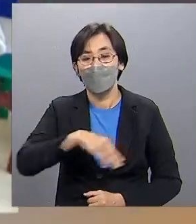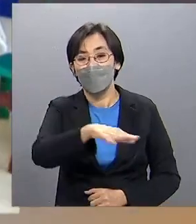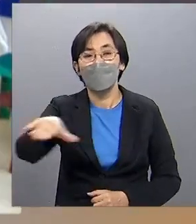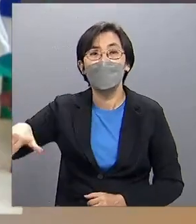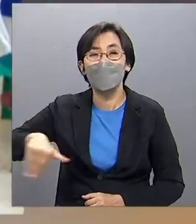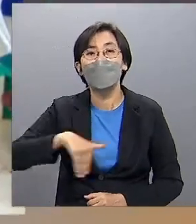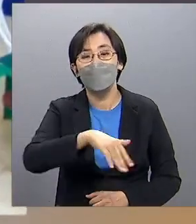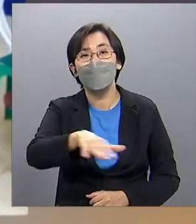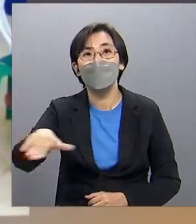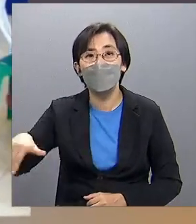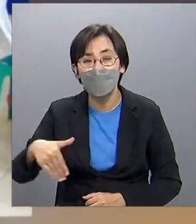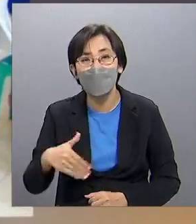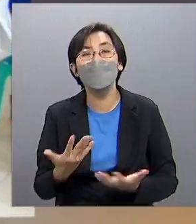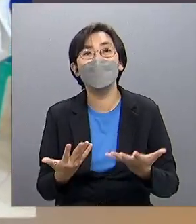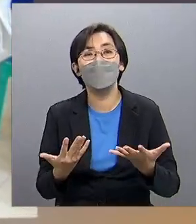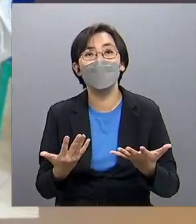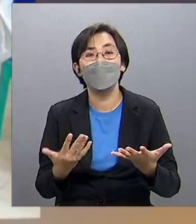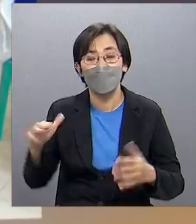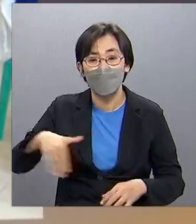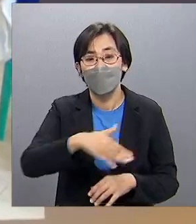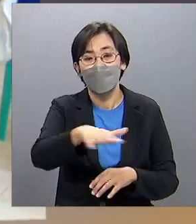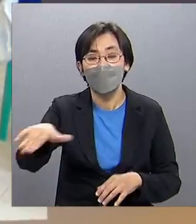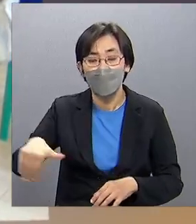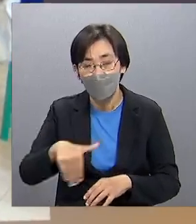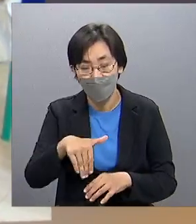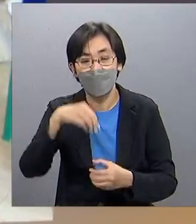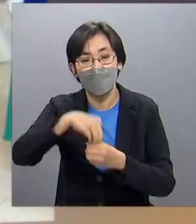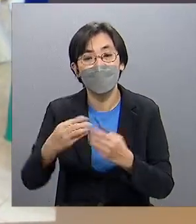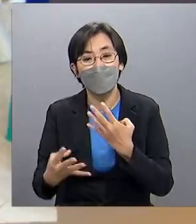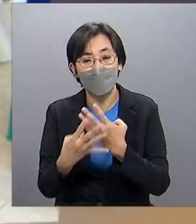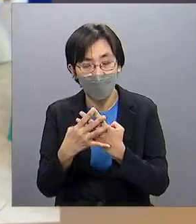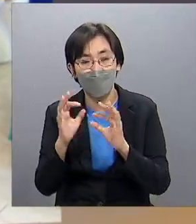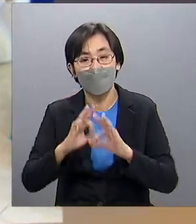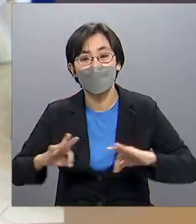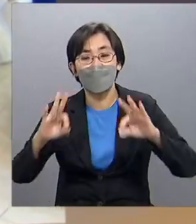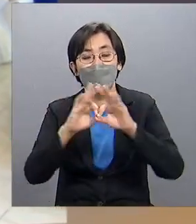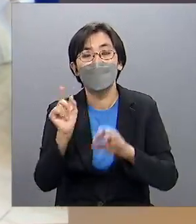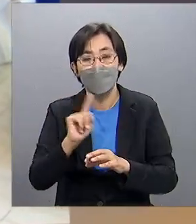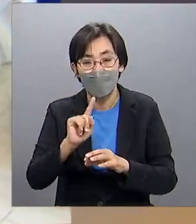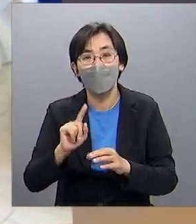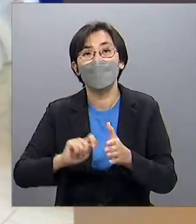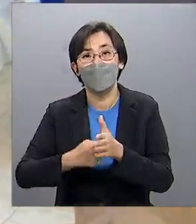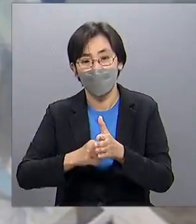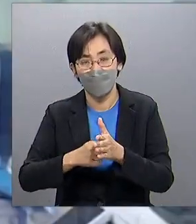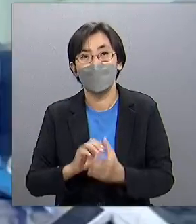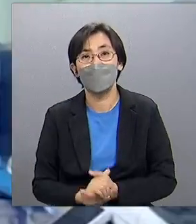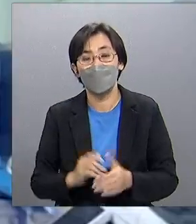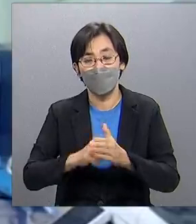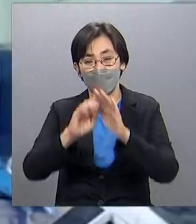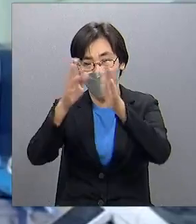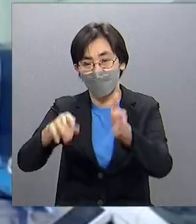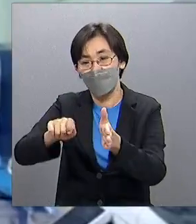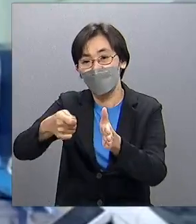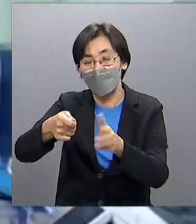างเดียวในตอนที่อยู่ข้างในเรือนจำก็คือกุญแจค่ะกุญแจล็อกเกอร์นะคะแล้ว